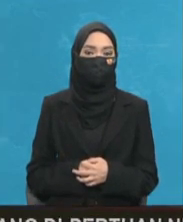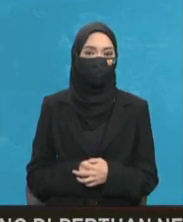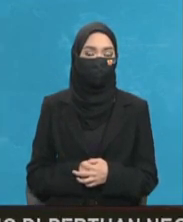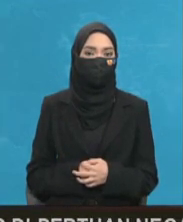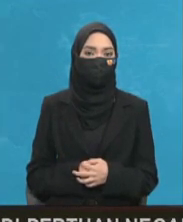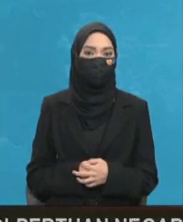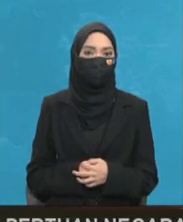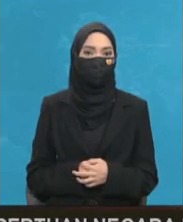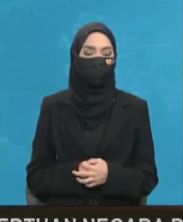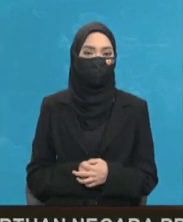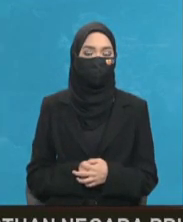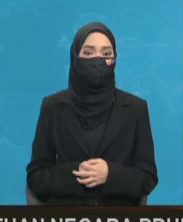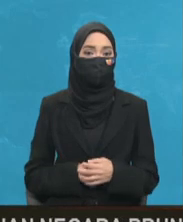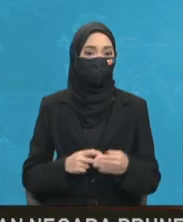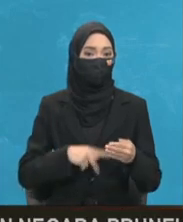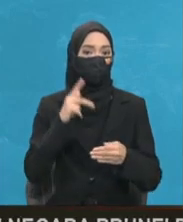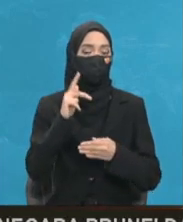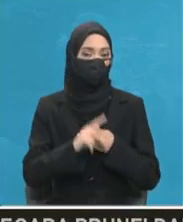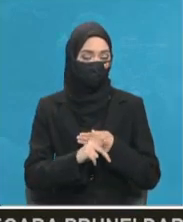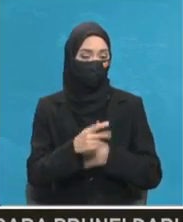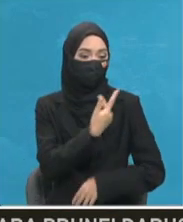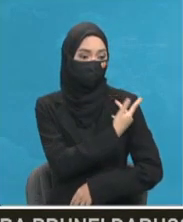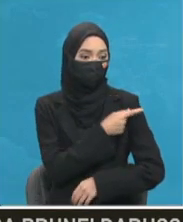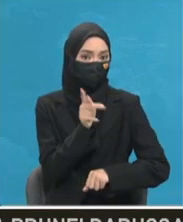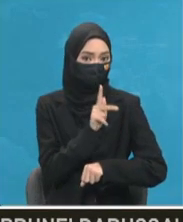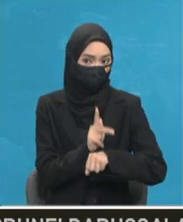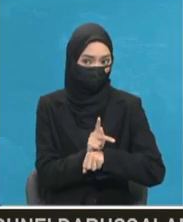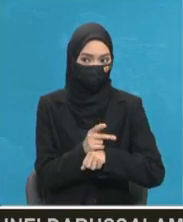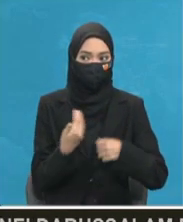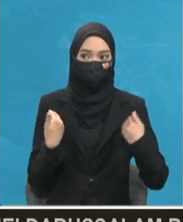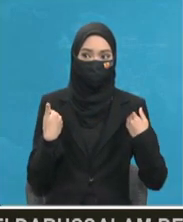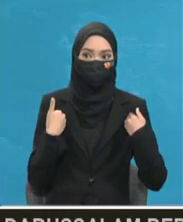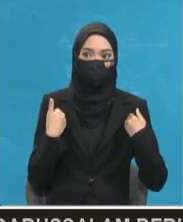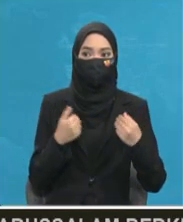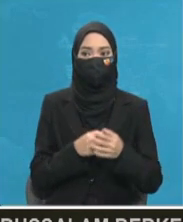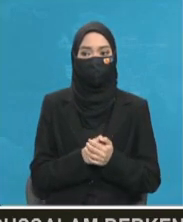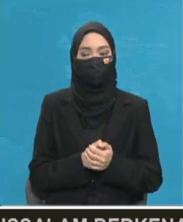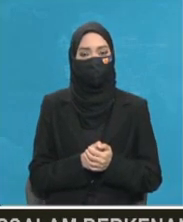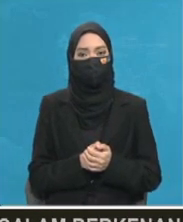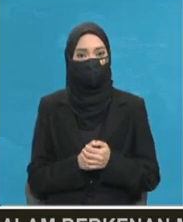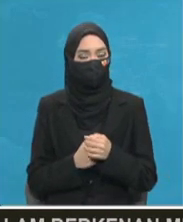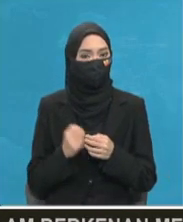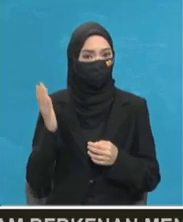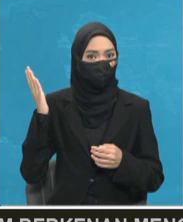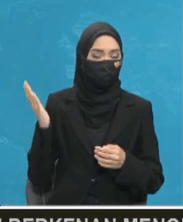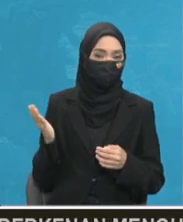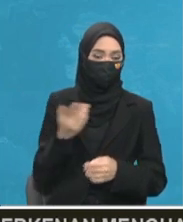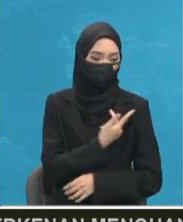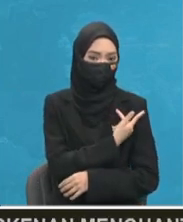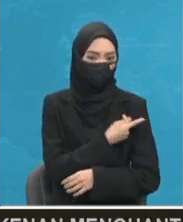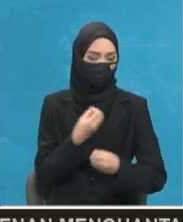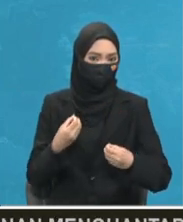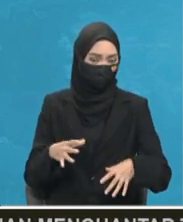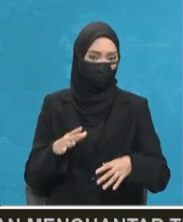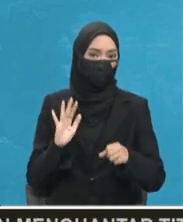Hai oleh yang demikian tiba program vaksinasi kebangsaan selama 360 1215 orang telah menerima satu dus